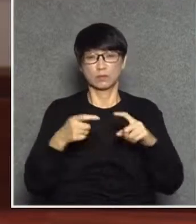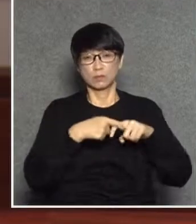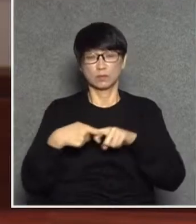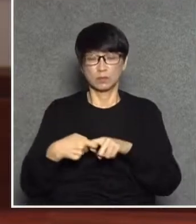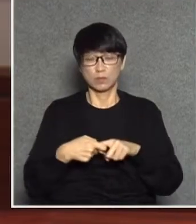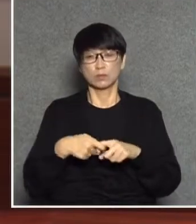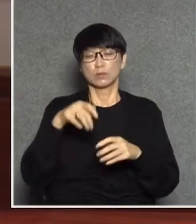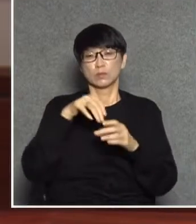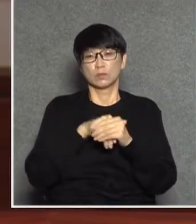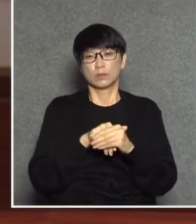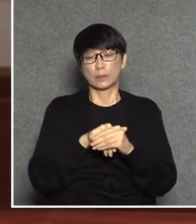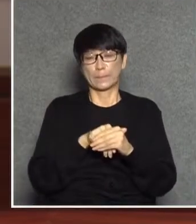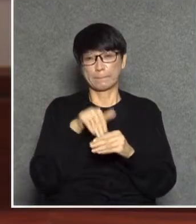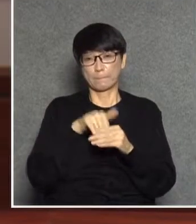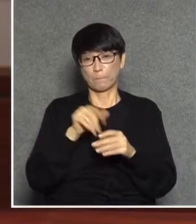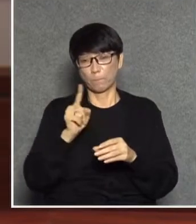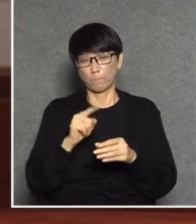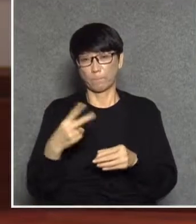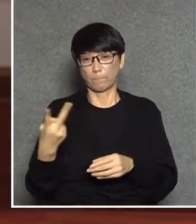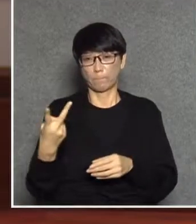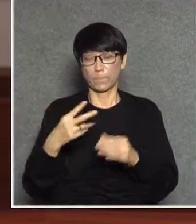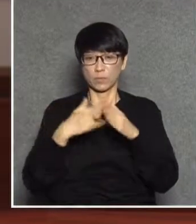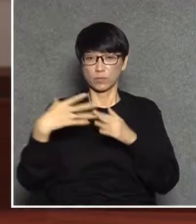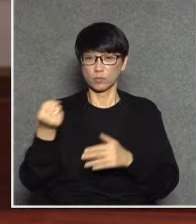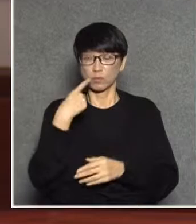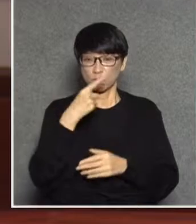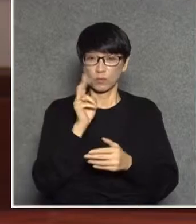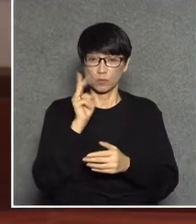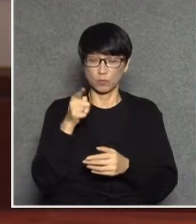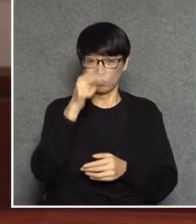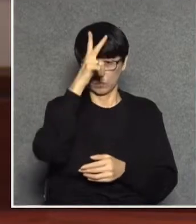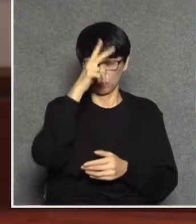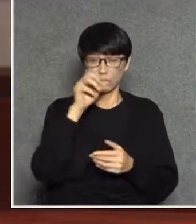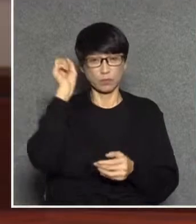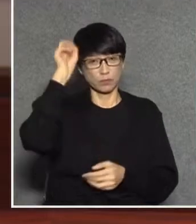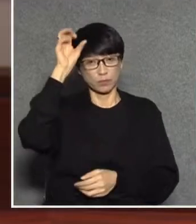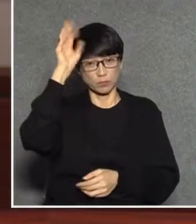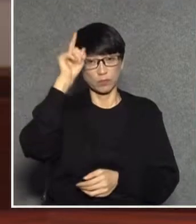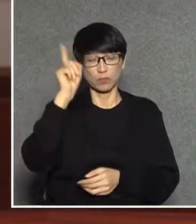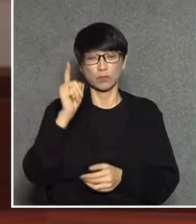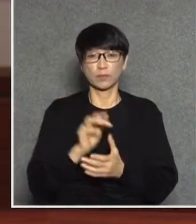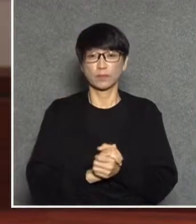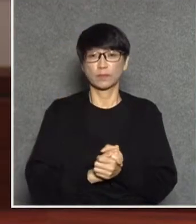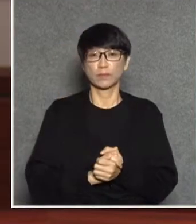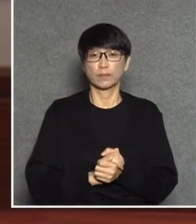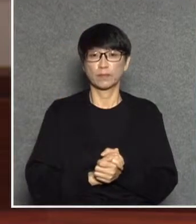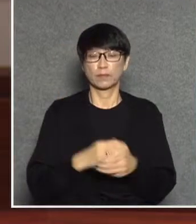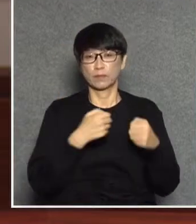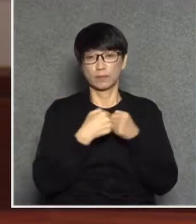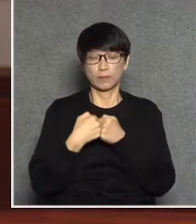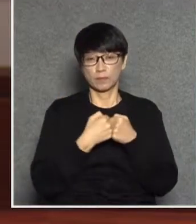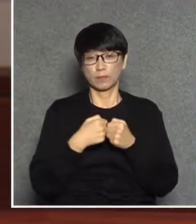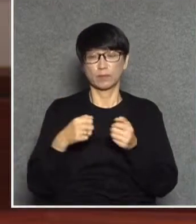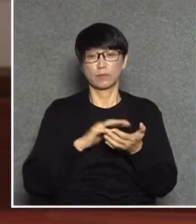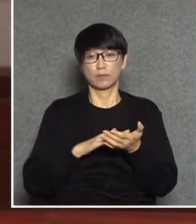樣咧？好似頭先政府兩位官員咁講啦，就係當局做法就只係建議乜嘢咧？投訴人向競爭事務委員會投訴啦，